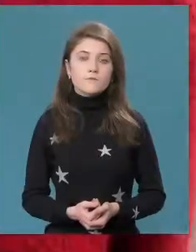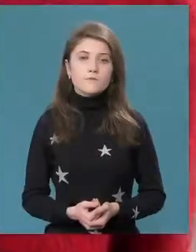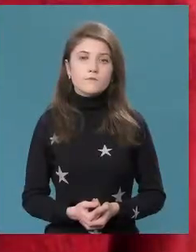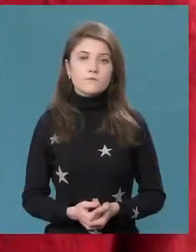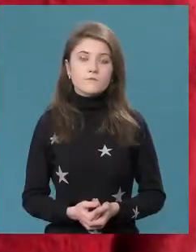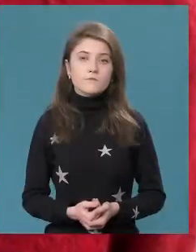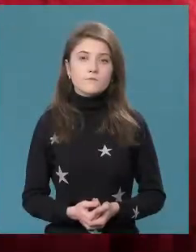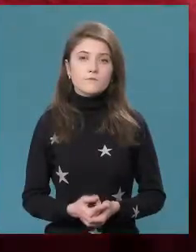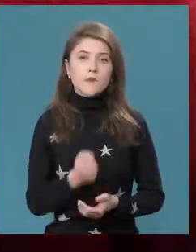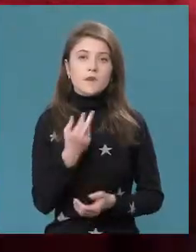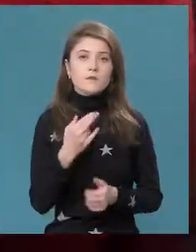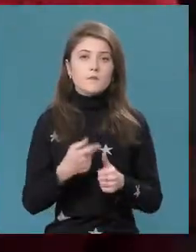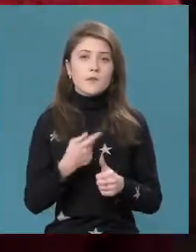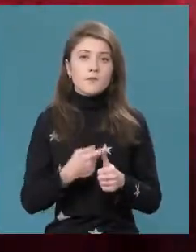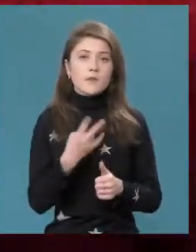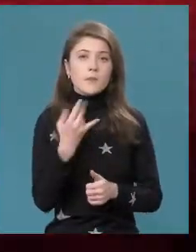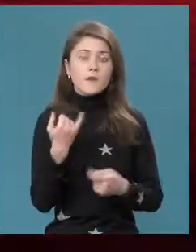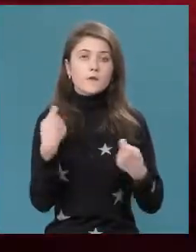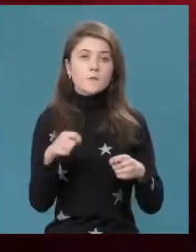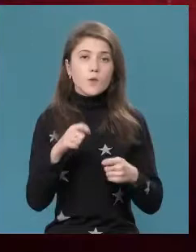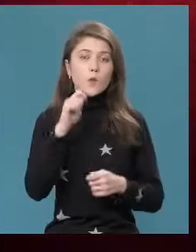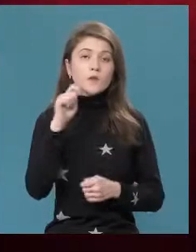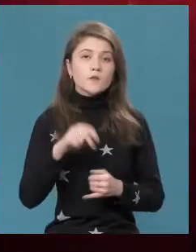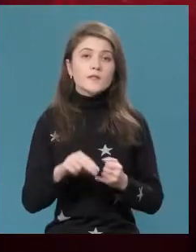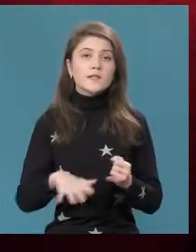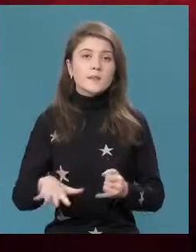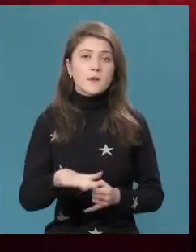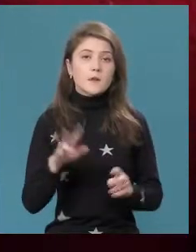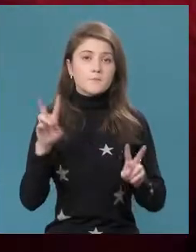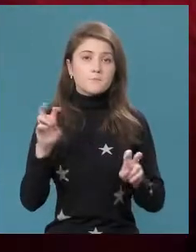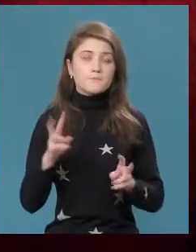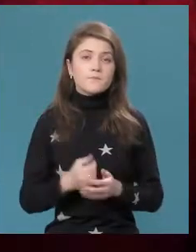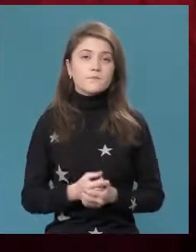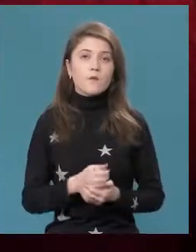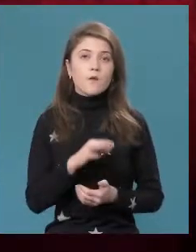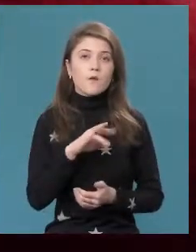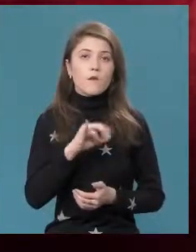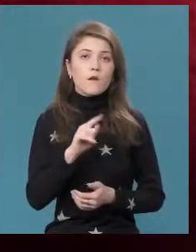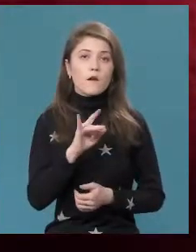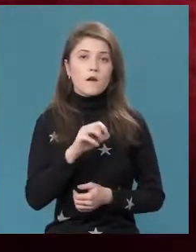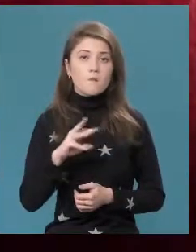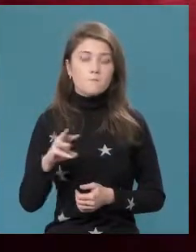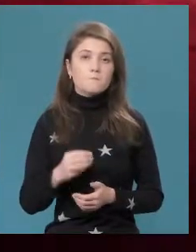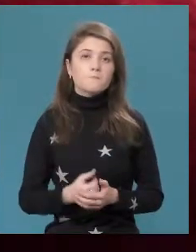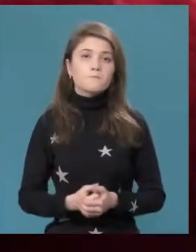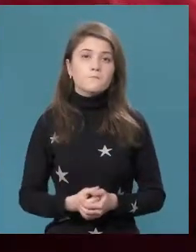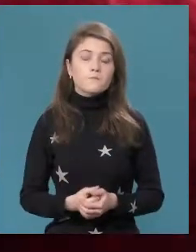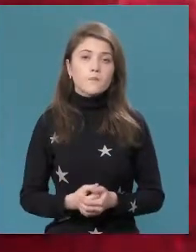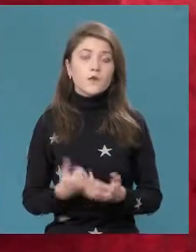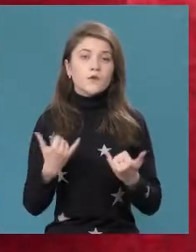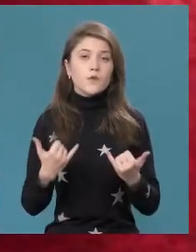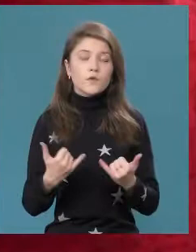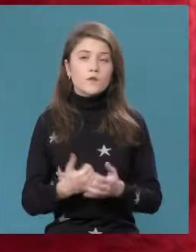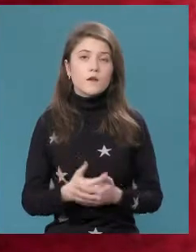Це називається «Ні розпродажу української землі олігархам, а особливо іноземцям». От сьогодні